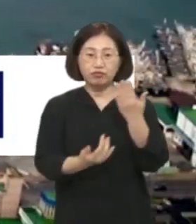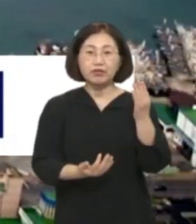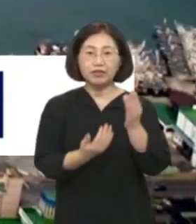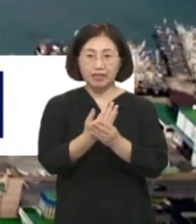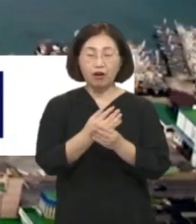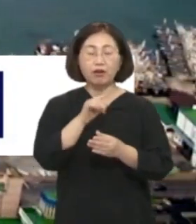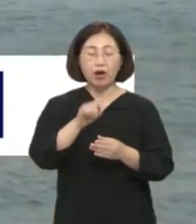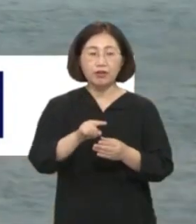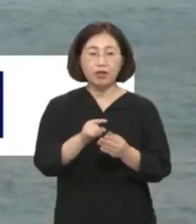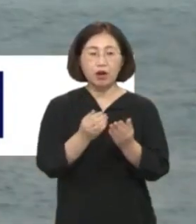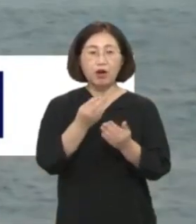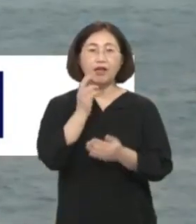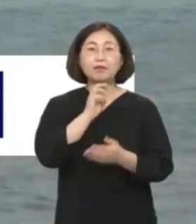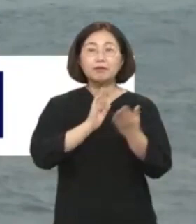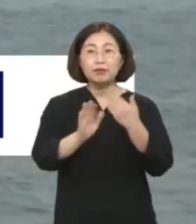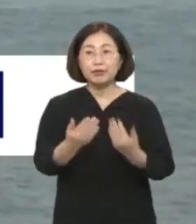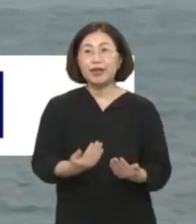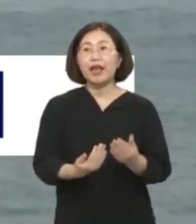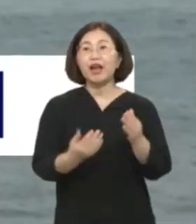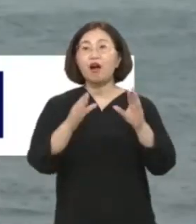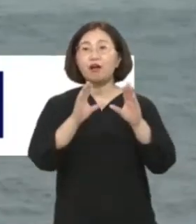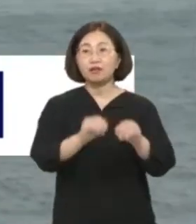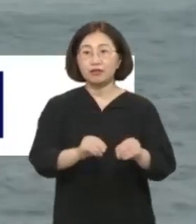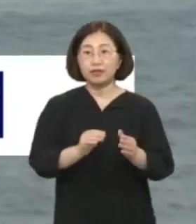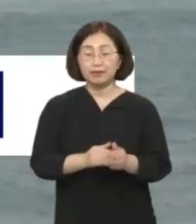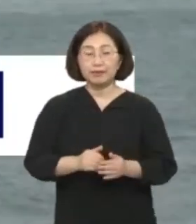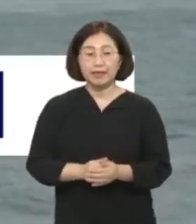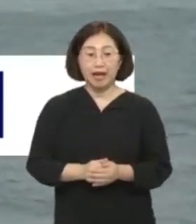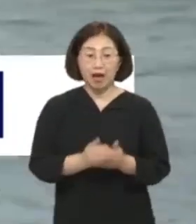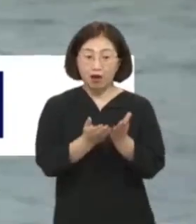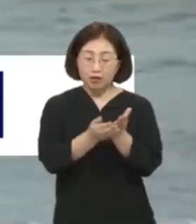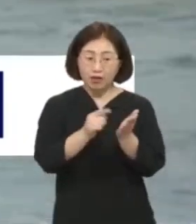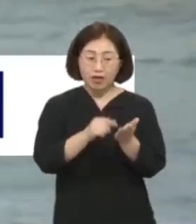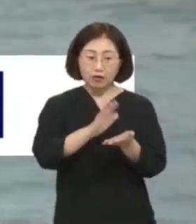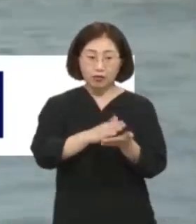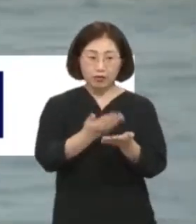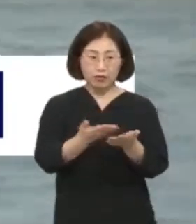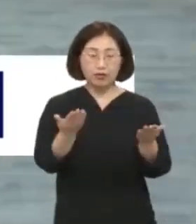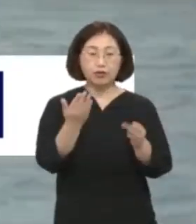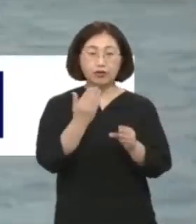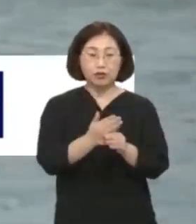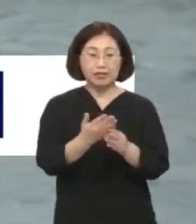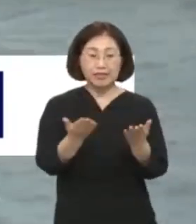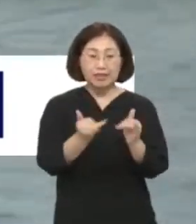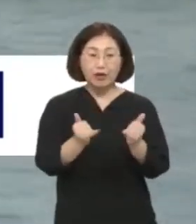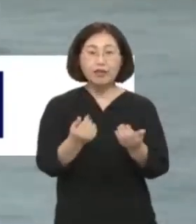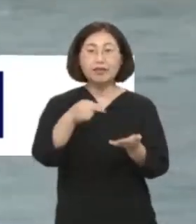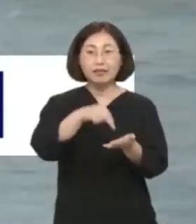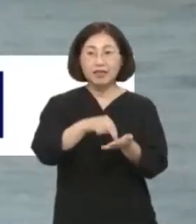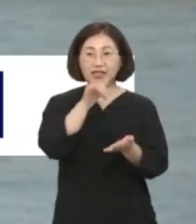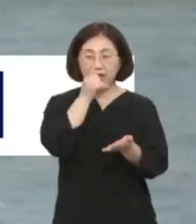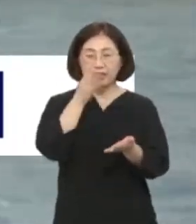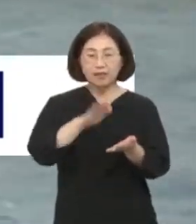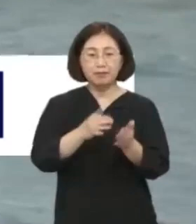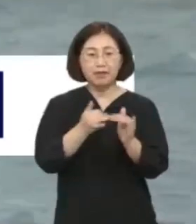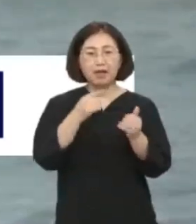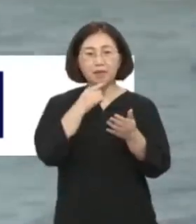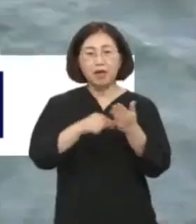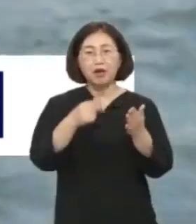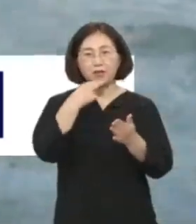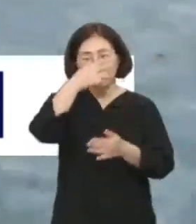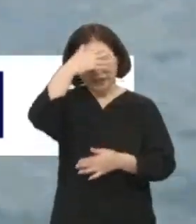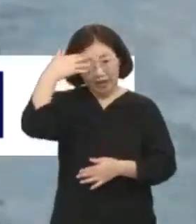벨의 모두 태우고 삼시 밥은 반에 꺼졌습니다 당시 어선에는 수리작업을 하던 작업자가 타고 있었지만 다행히